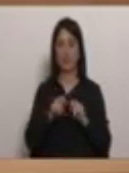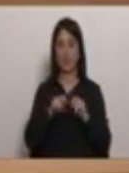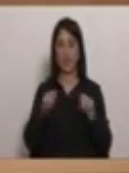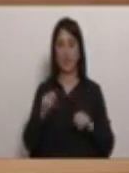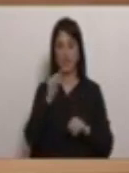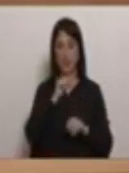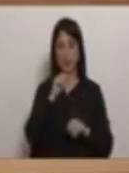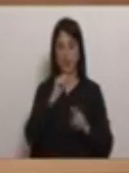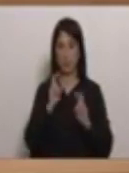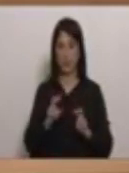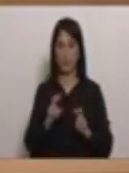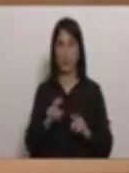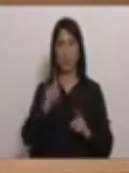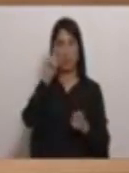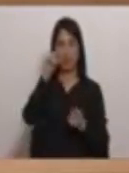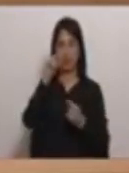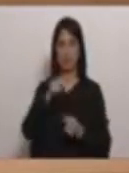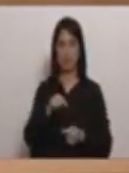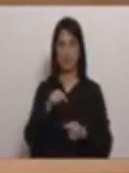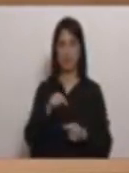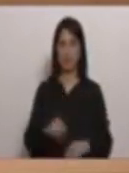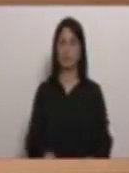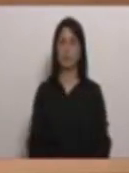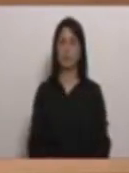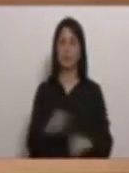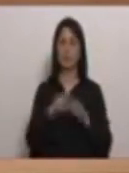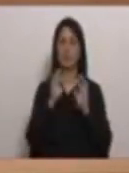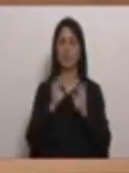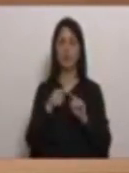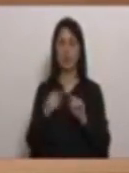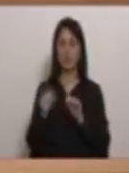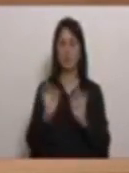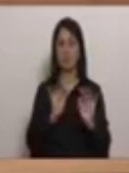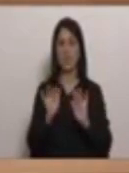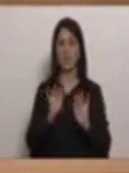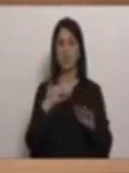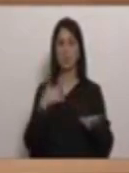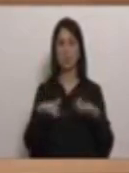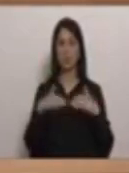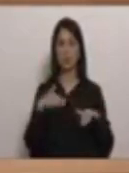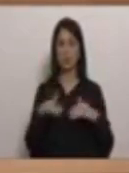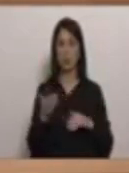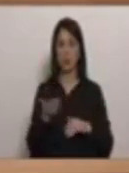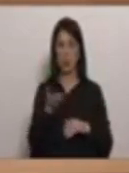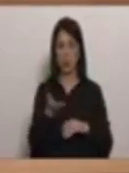ეკონომიკა. Შესაბამისად, აი სწორედ ის მენეჯმენტია უსუსური,